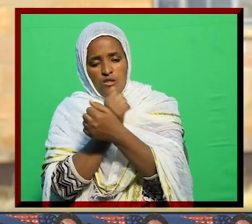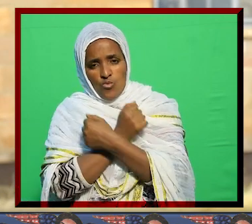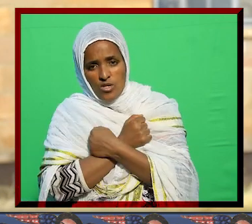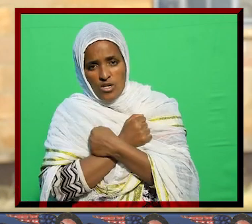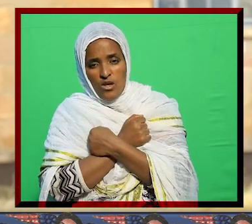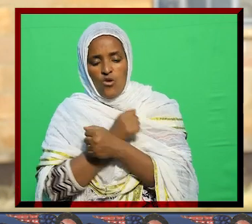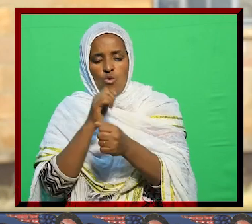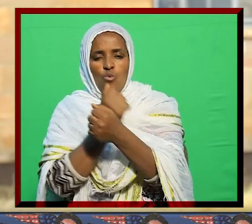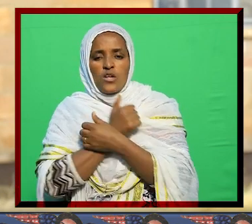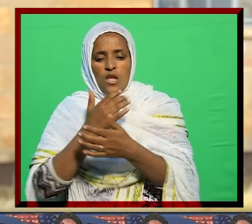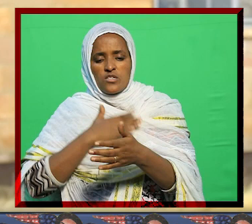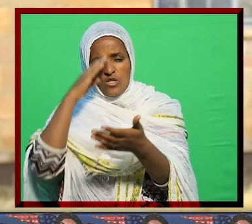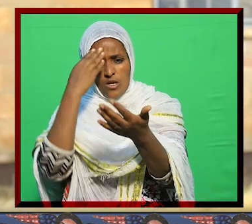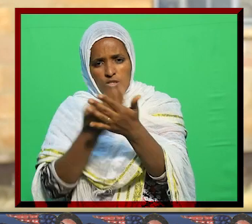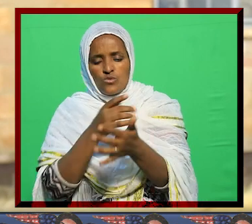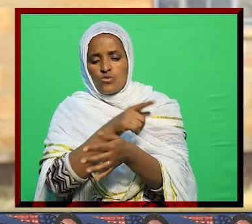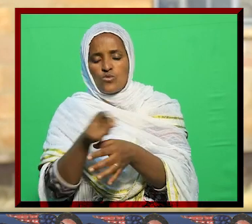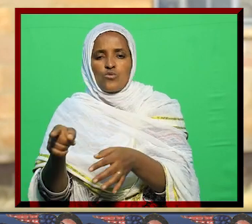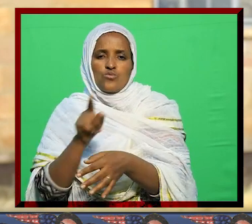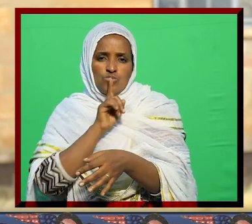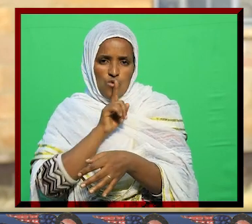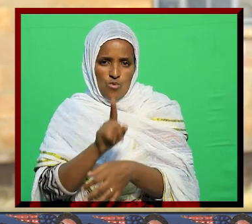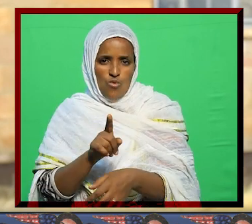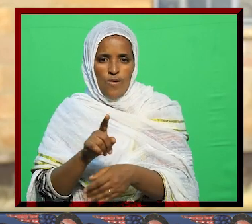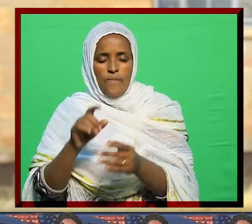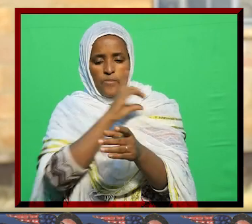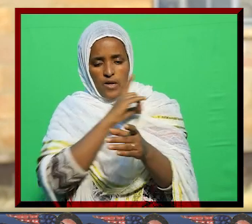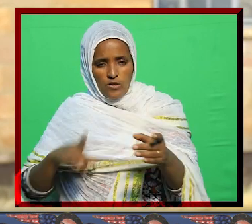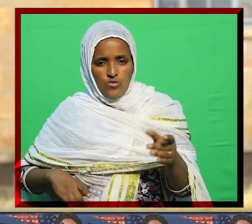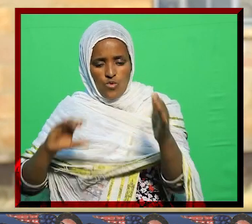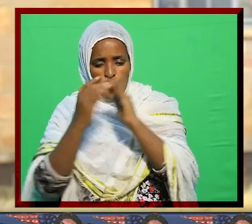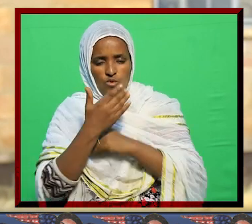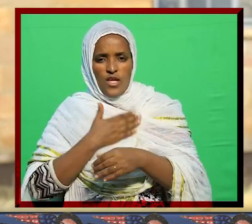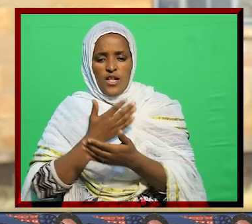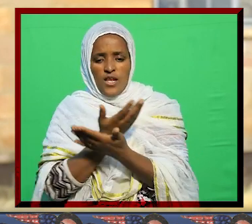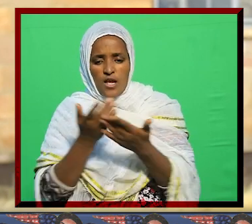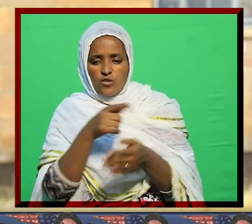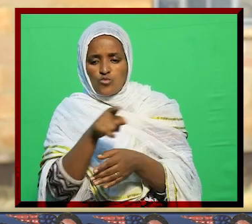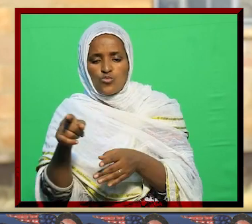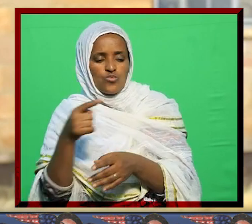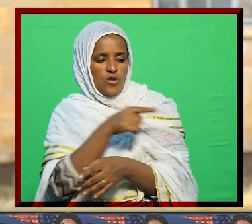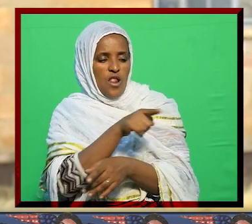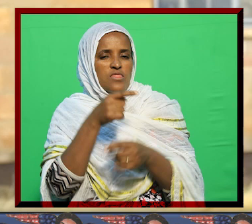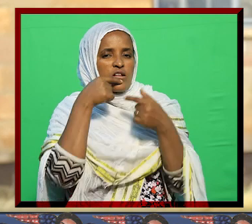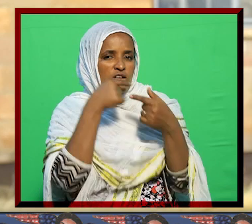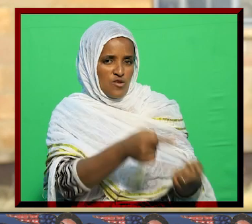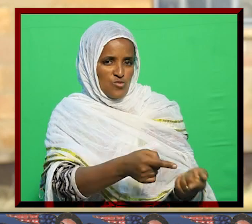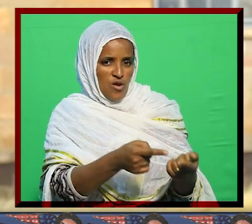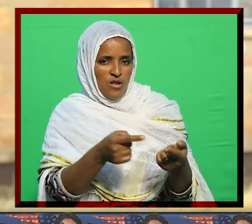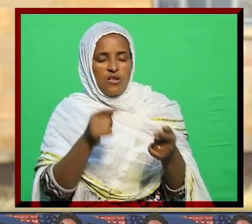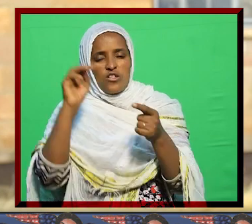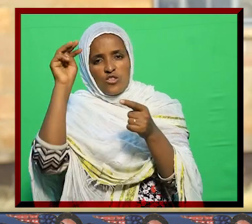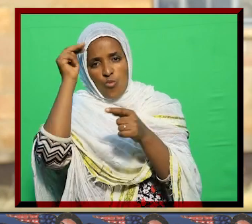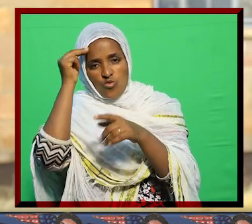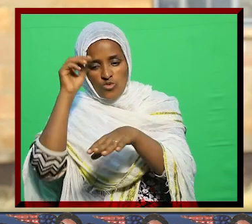ዘንድ የተወደደ ወዳጅ ልጄ ነው እርሱ። ያዘክርክም ውፍናዊ በክርስቶስ የሆነው የእኔን ነገር እንዲነግራችኋል የኔን